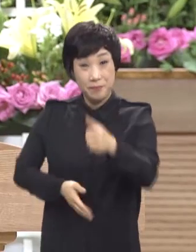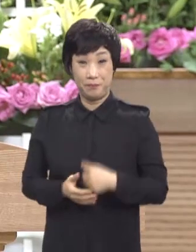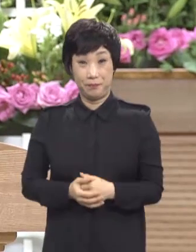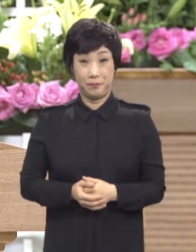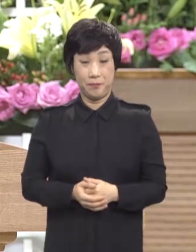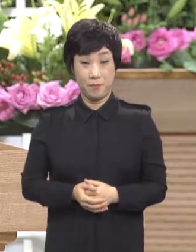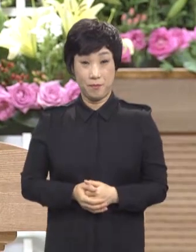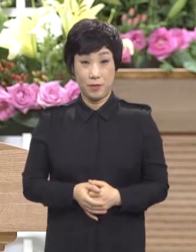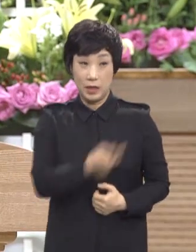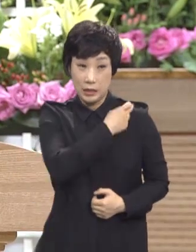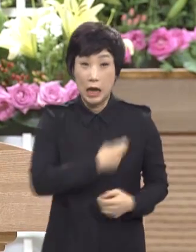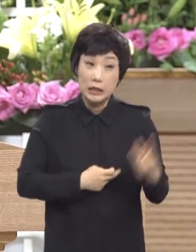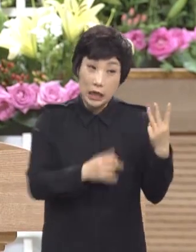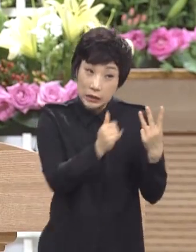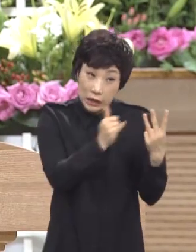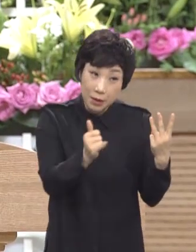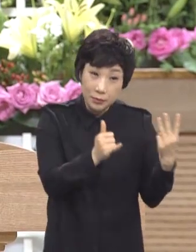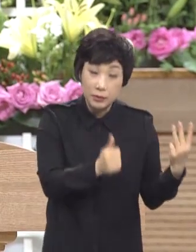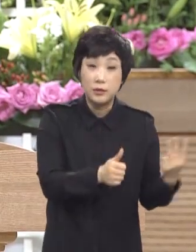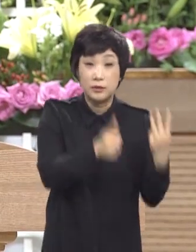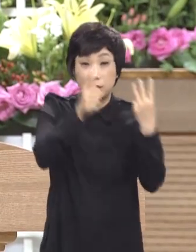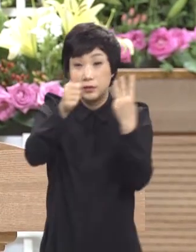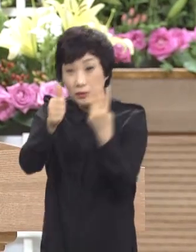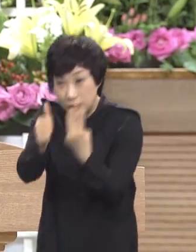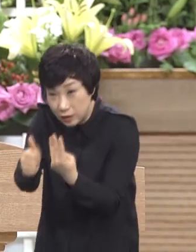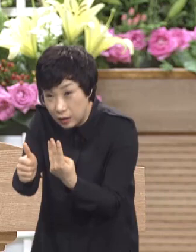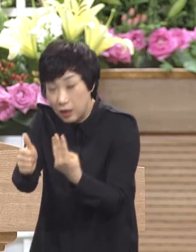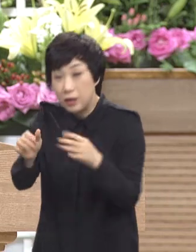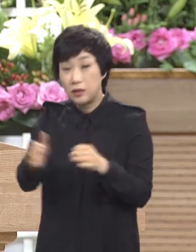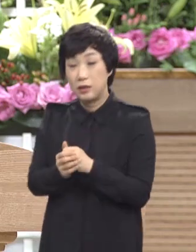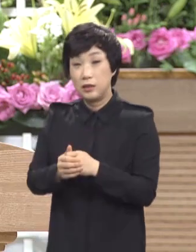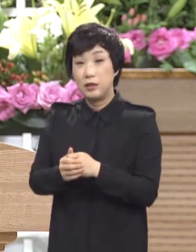그리고 제자 셋을 데리고 겟세마네 동산에 올라가요.